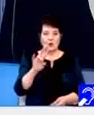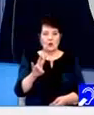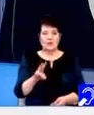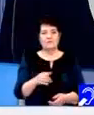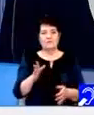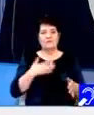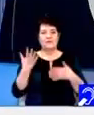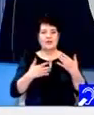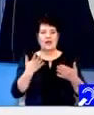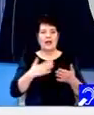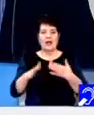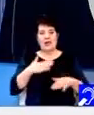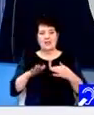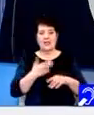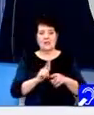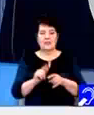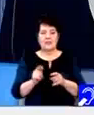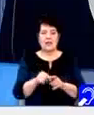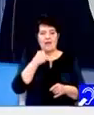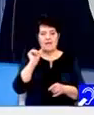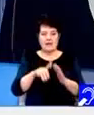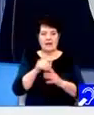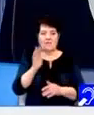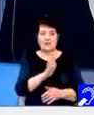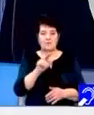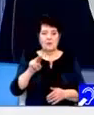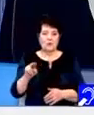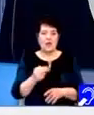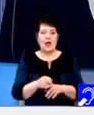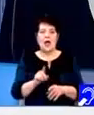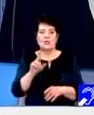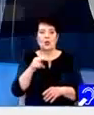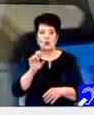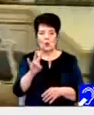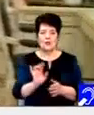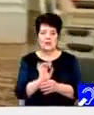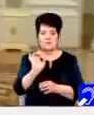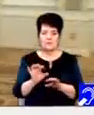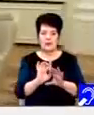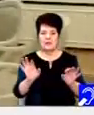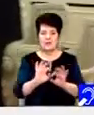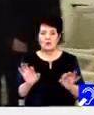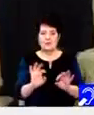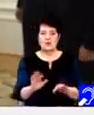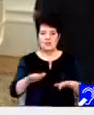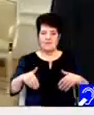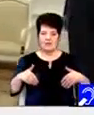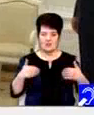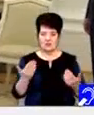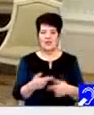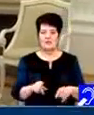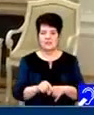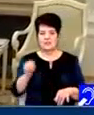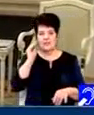arată încântat de victoria obținută ieri în alegeri de liderul rus, Vladimir Putin. Dodon i-a expediat omologului său un mesaj de felicitare. În